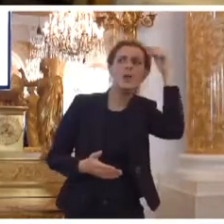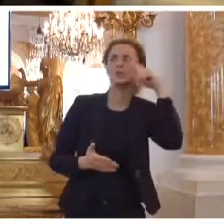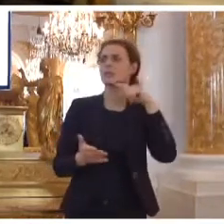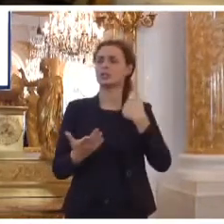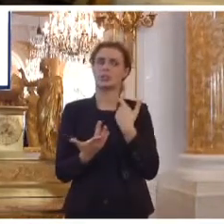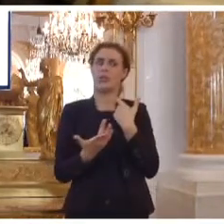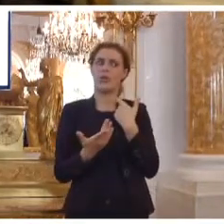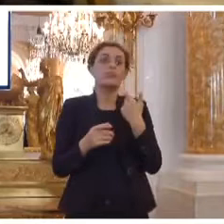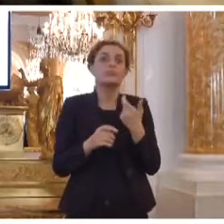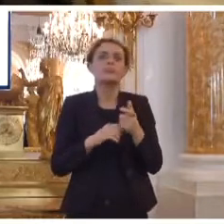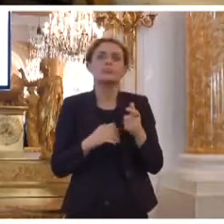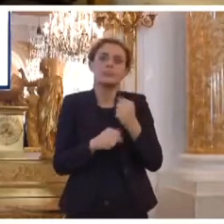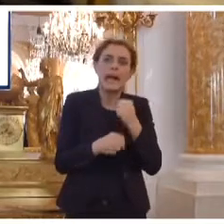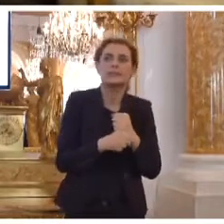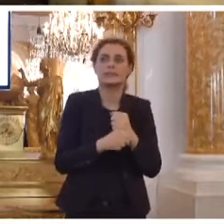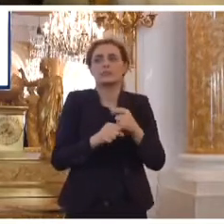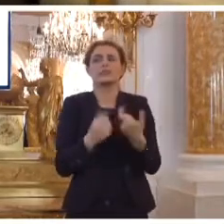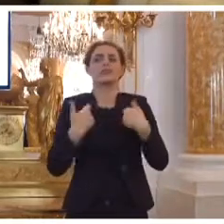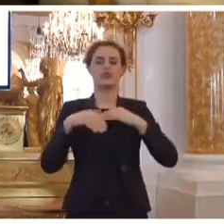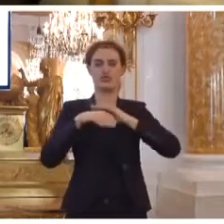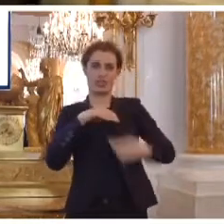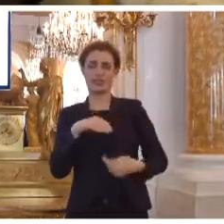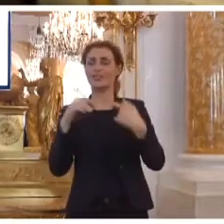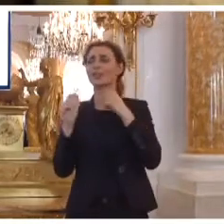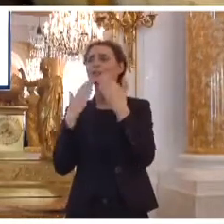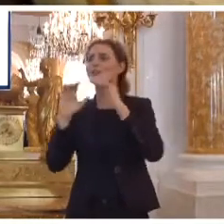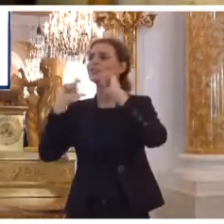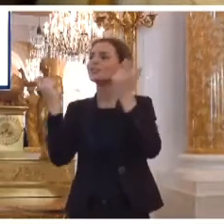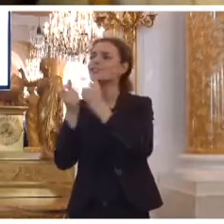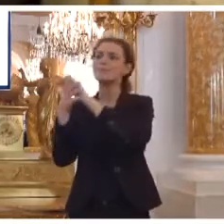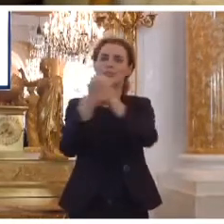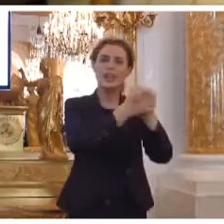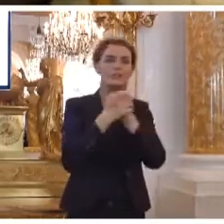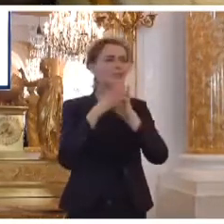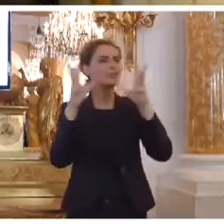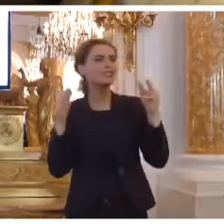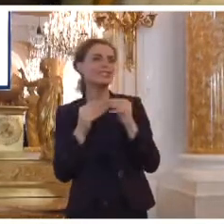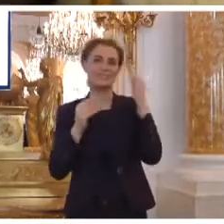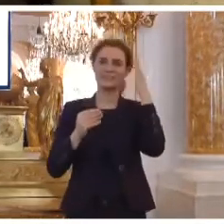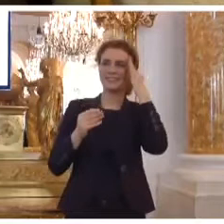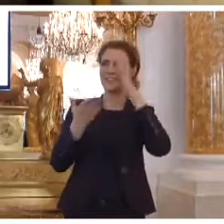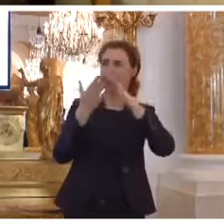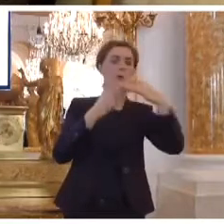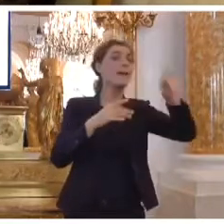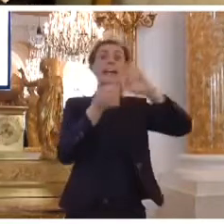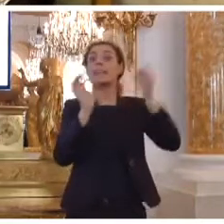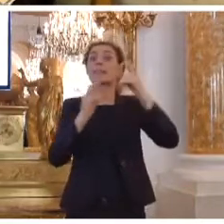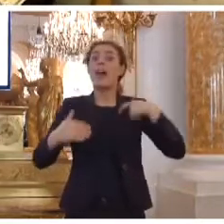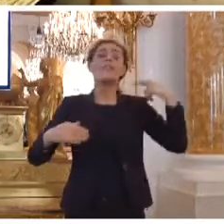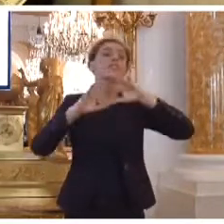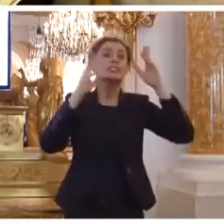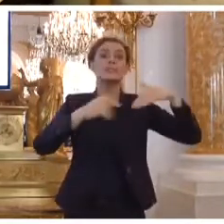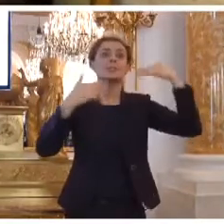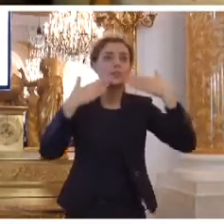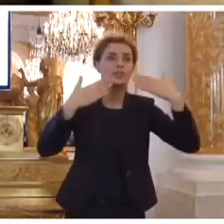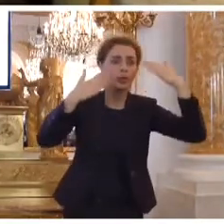by być szczęśliwym. Dziękuję wszystkim moim przyjaciołom, wszystkim znajomym. Gdybym miała wszystkim podziękować, to pewnie byśmy tutaj posiedzieli do